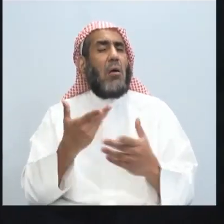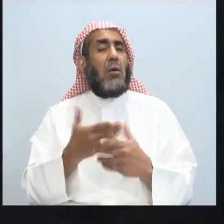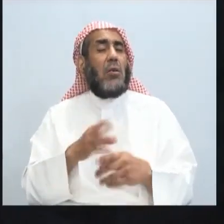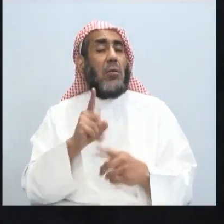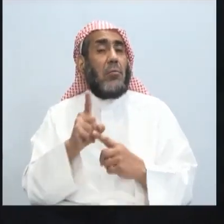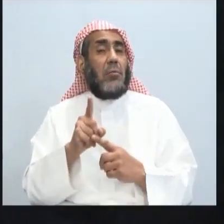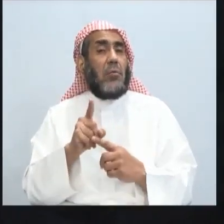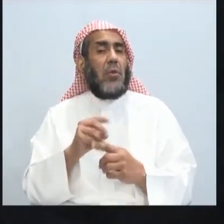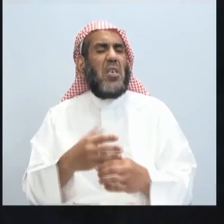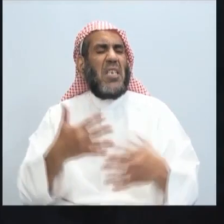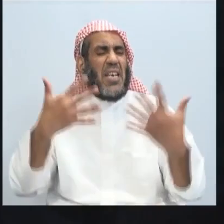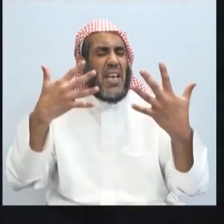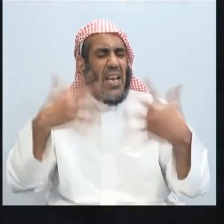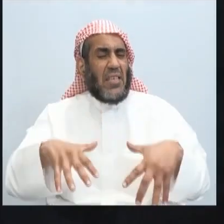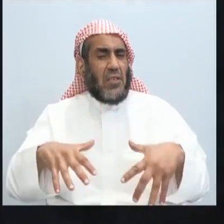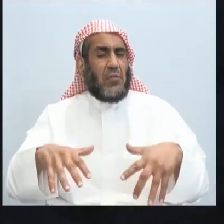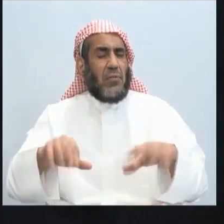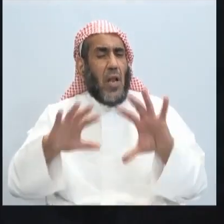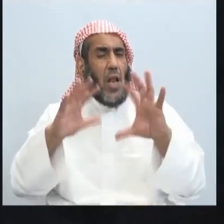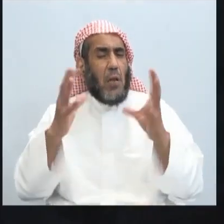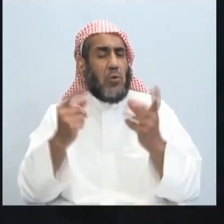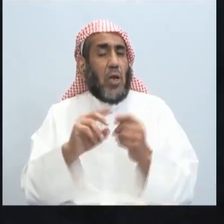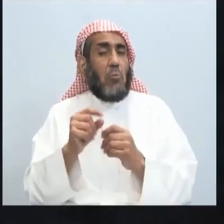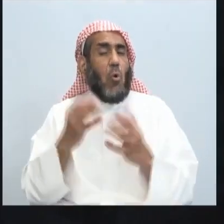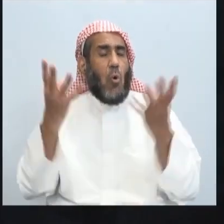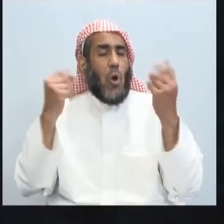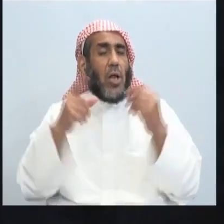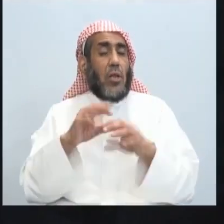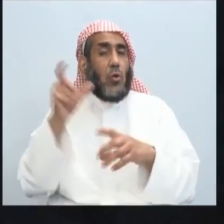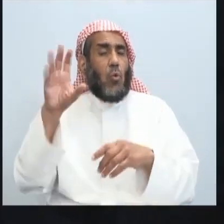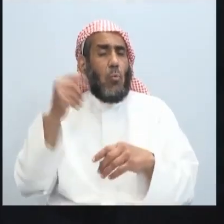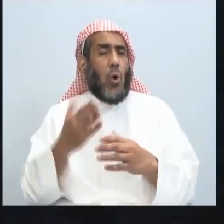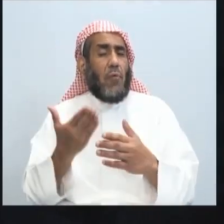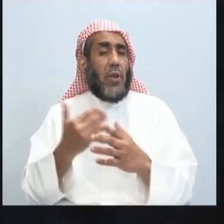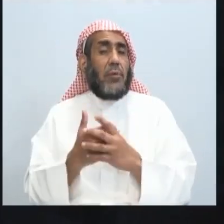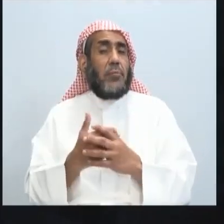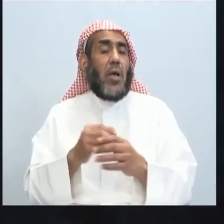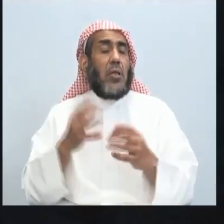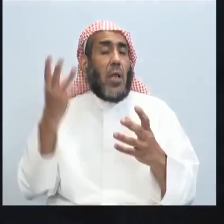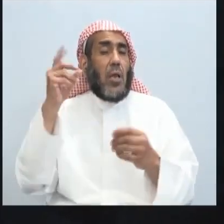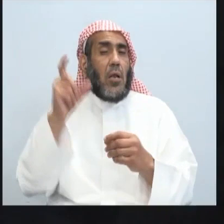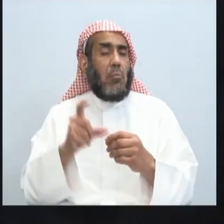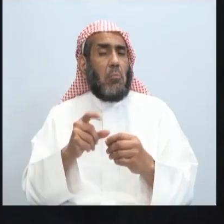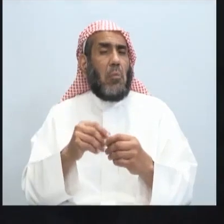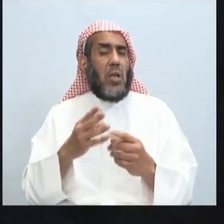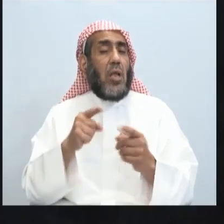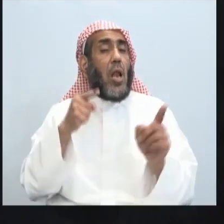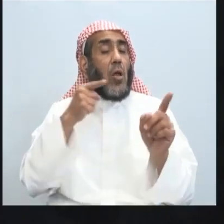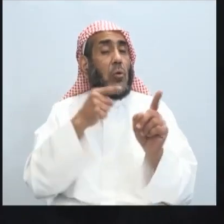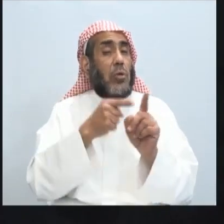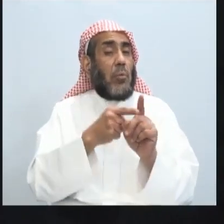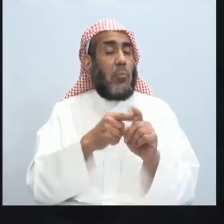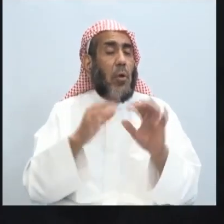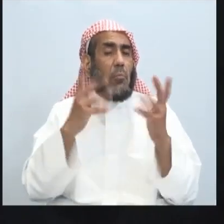حتى حتى لنسف العلم بشكل بشكل عام وللحديث ايضا عن العلم والعلماء وكيف ان ان العلم يعني حتى لا ينسب اليهم